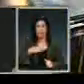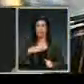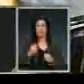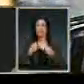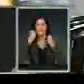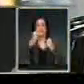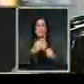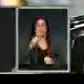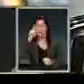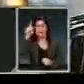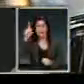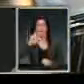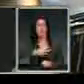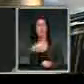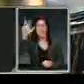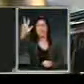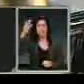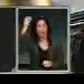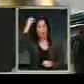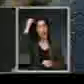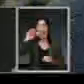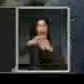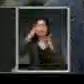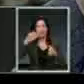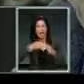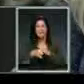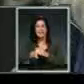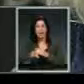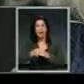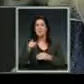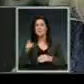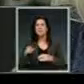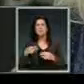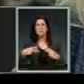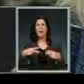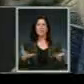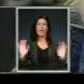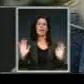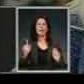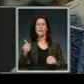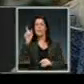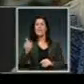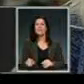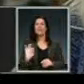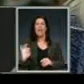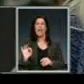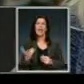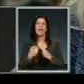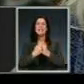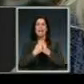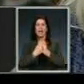עד למערות, נכנסנו את כל המערות. אין לו פחד, הוא איש של אתגרים, אז זה קצת קשה לתפוס את זה בקטע